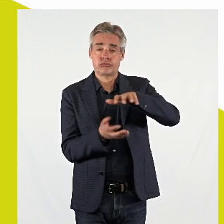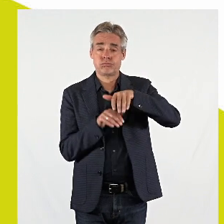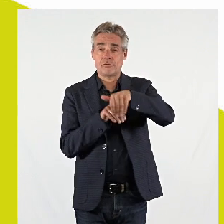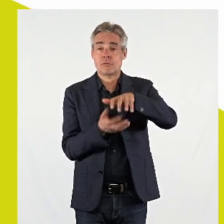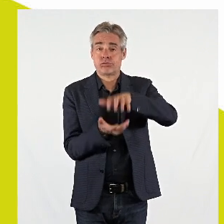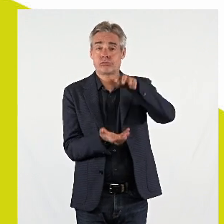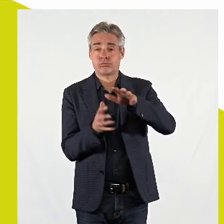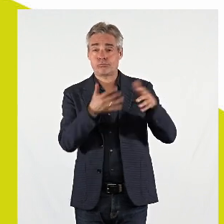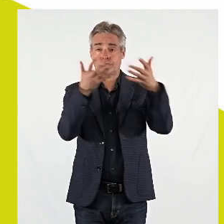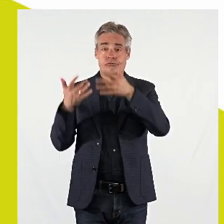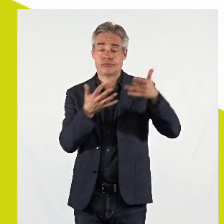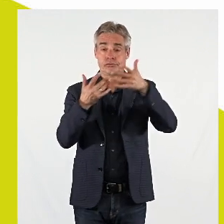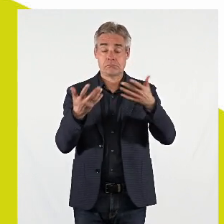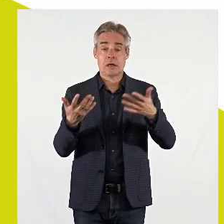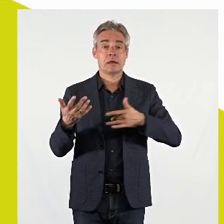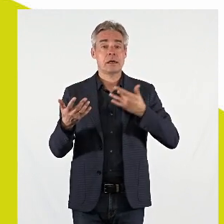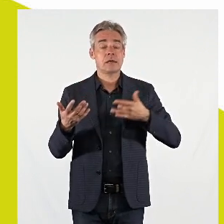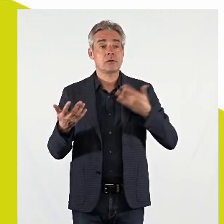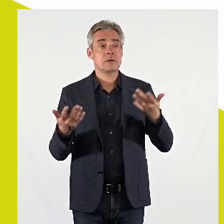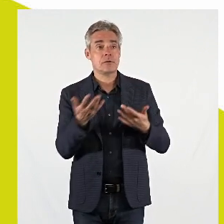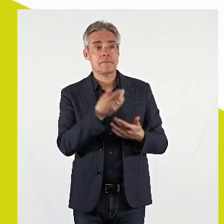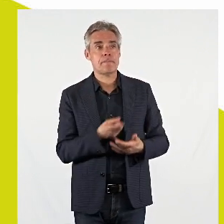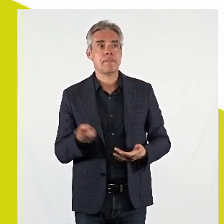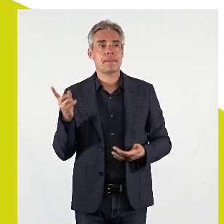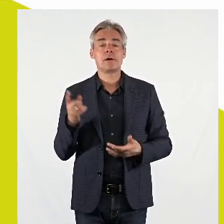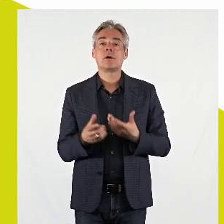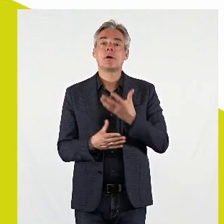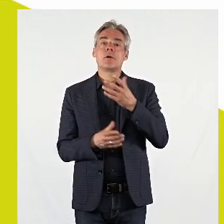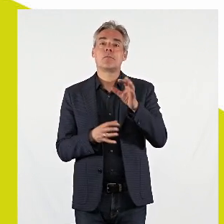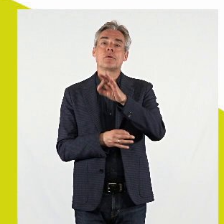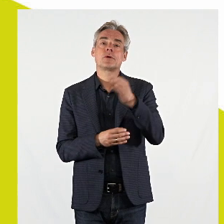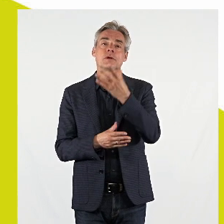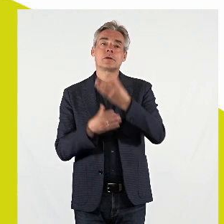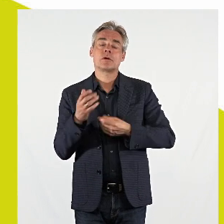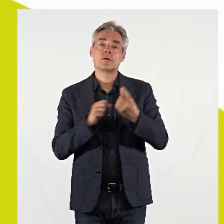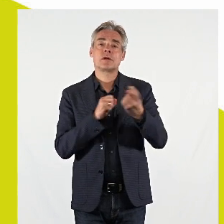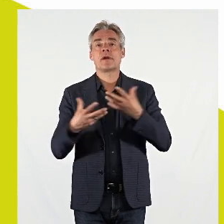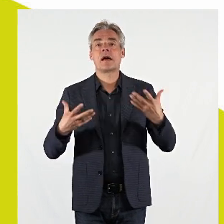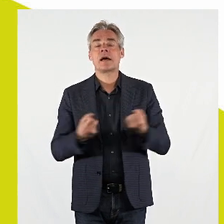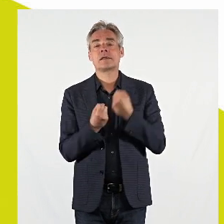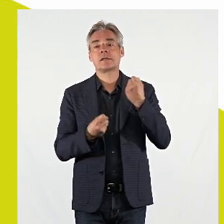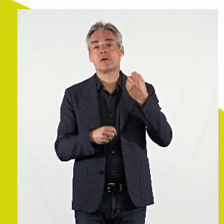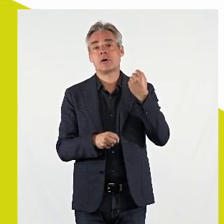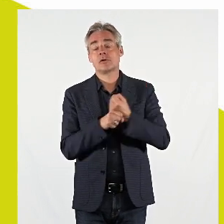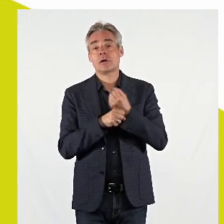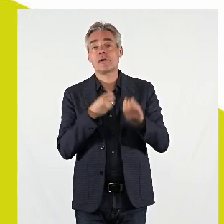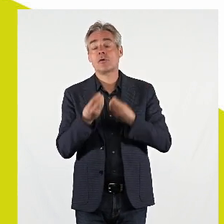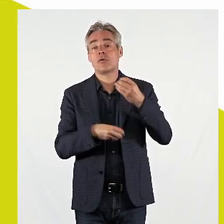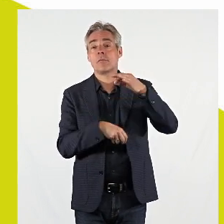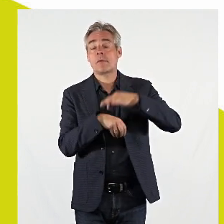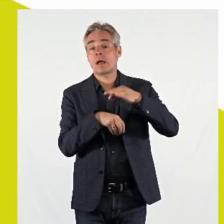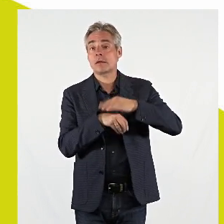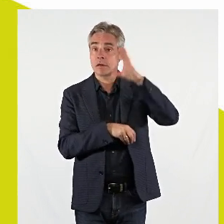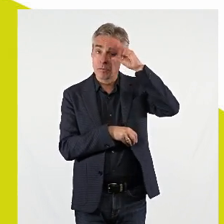a quelque chose d'assez intéressant, c'est le niveau d'absentéisme pour accident de travail, maladie professionnelle. Et on a deux courbes, une courbe pour